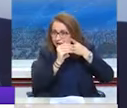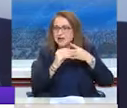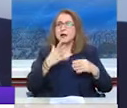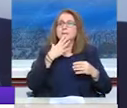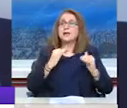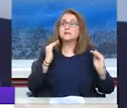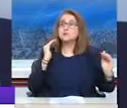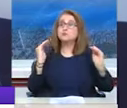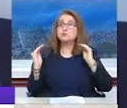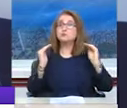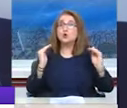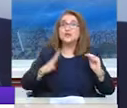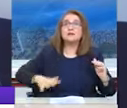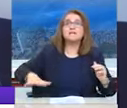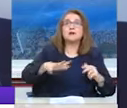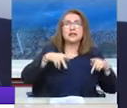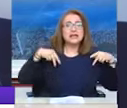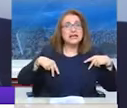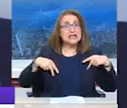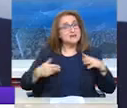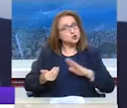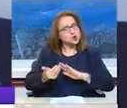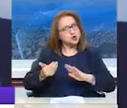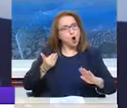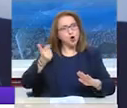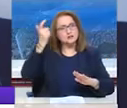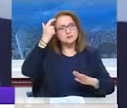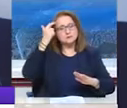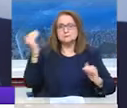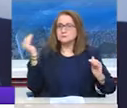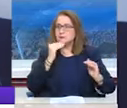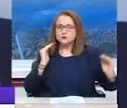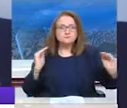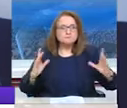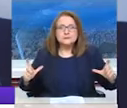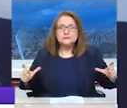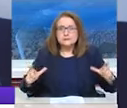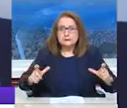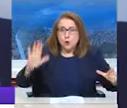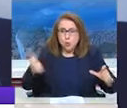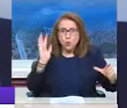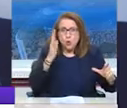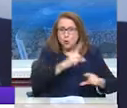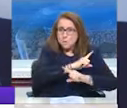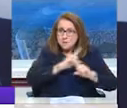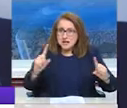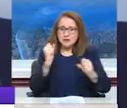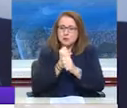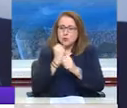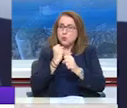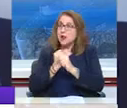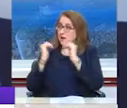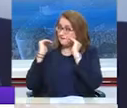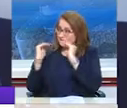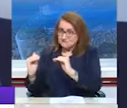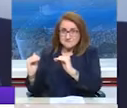προστασίας που άπλωσε έγκαιρα η κυβέρνηση, συγκρατώντας τις απολύσεις, διασφαλίζοντας τις θέσεις εργασίας,